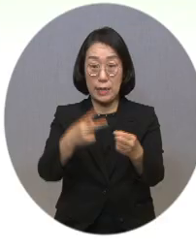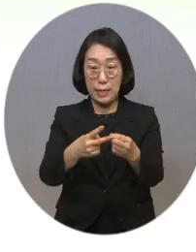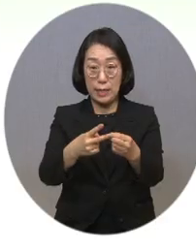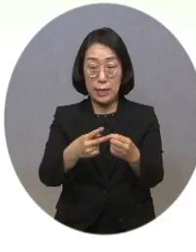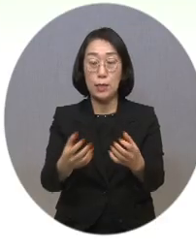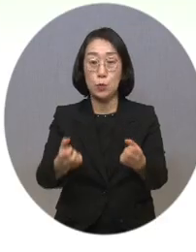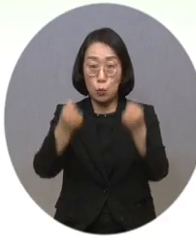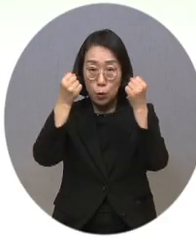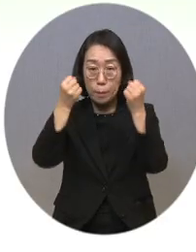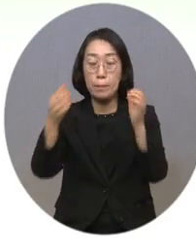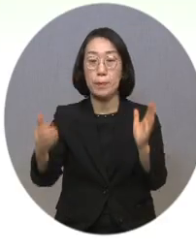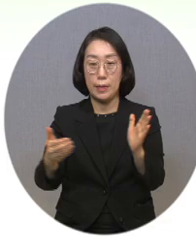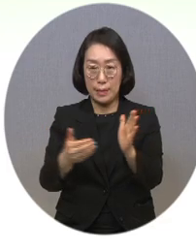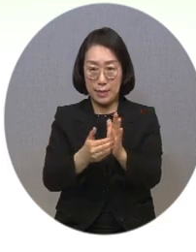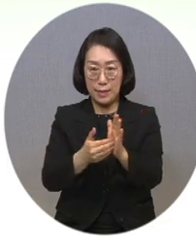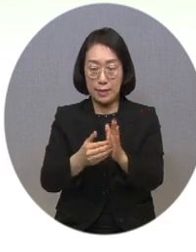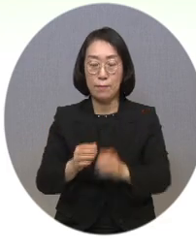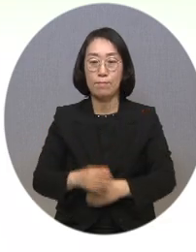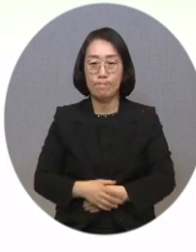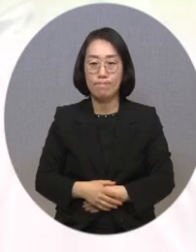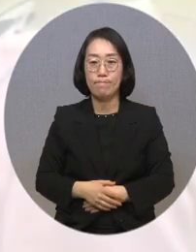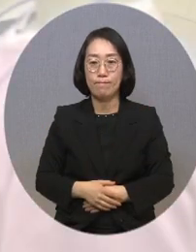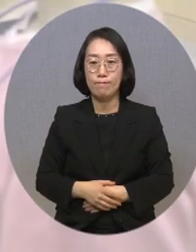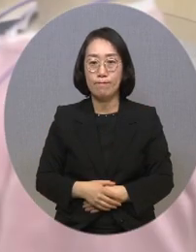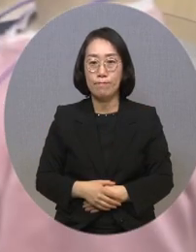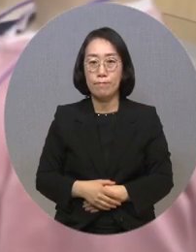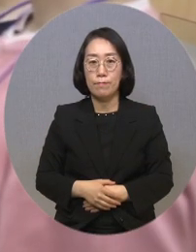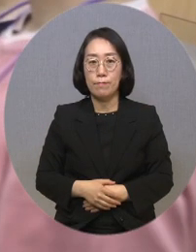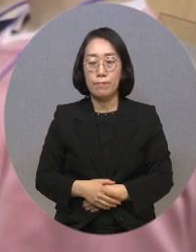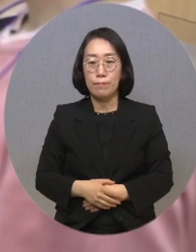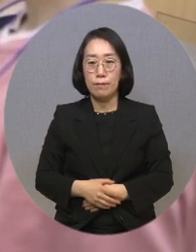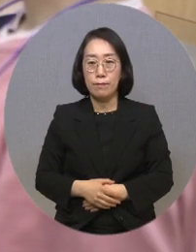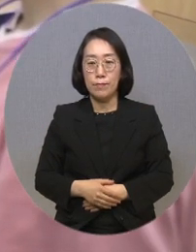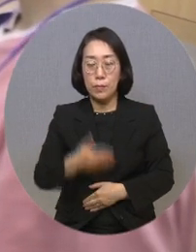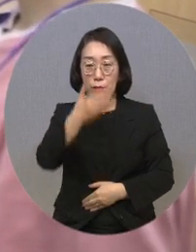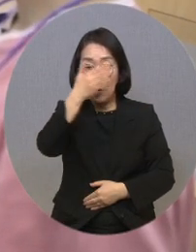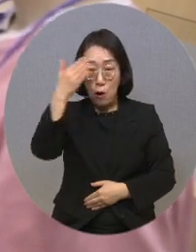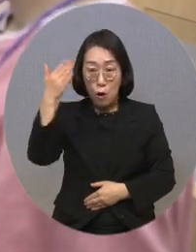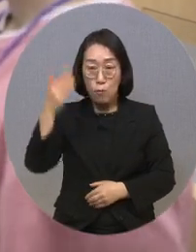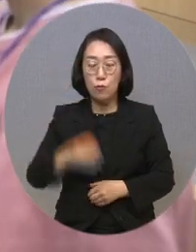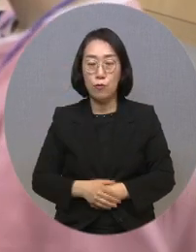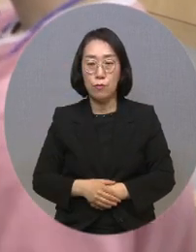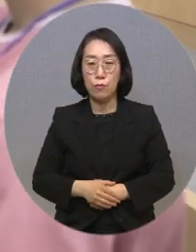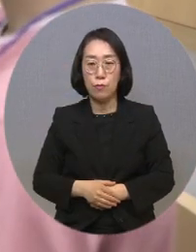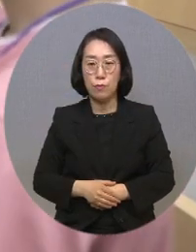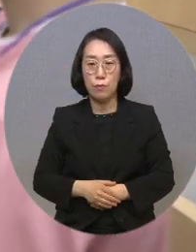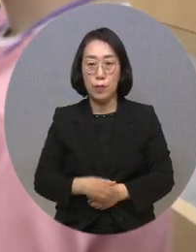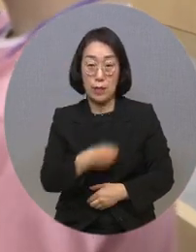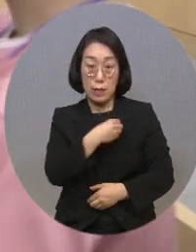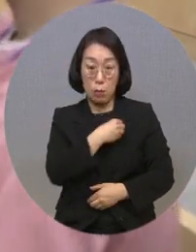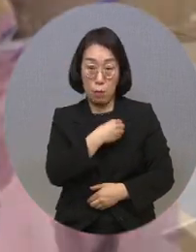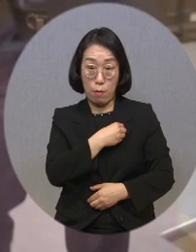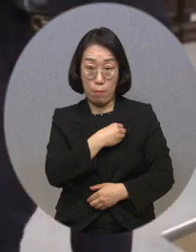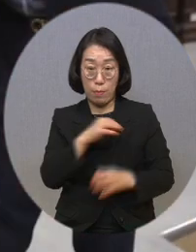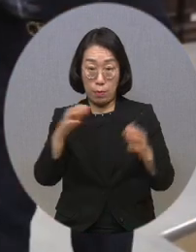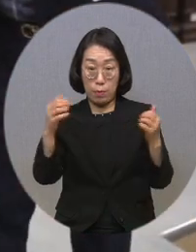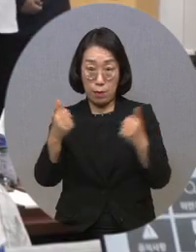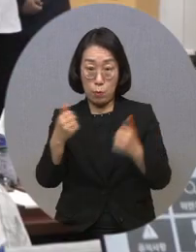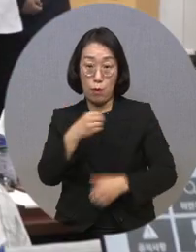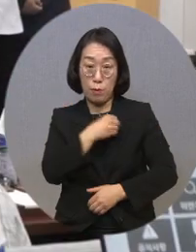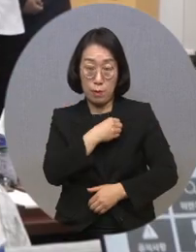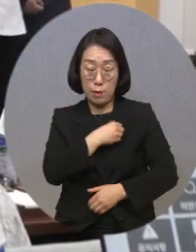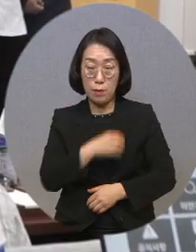했습니다. 그럼 벌써 예. 예, 그 우리 청소년 의원님들께서 스스로 상임위원장